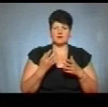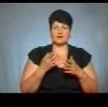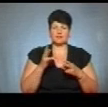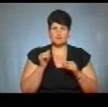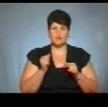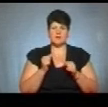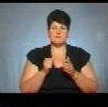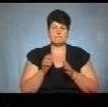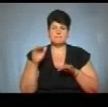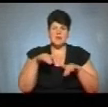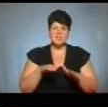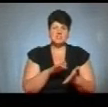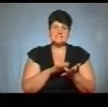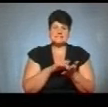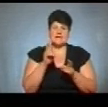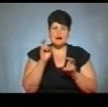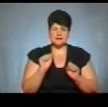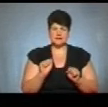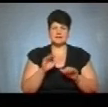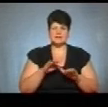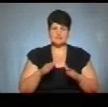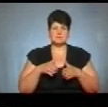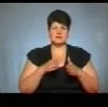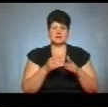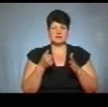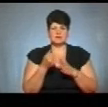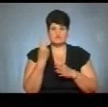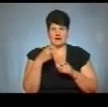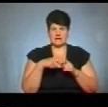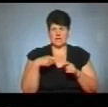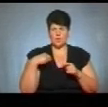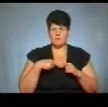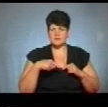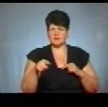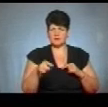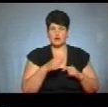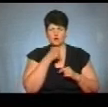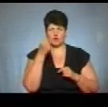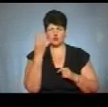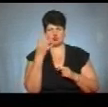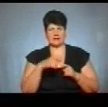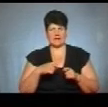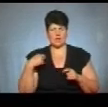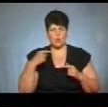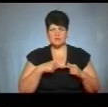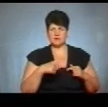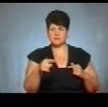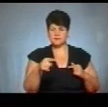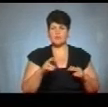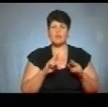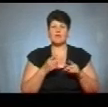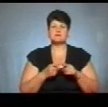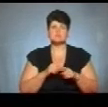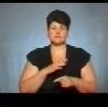Нижегородов. За його словами, діти до 17 років пливли дистанцію до 2 кілометрів, дорослі – до 4 кілометрів. Як це відбувалося,